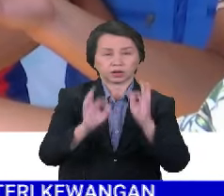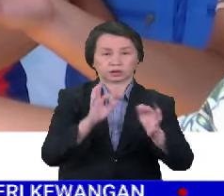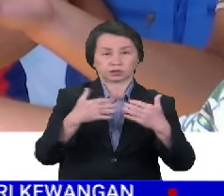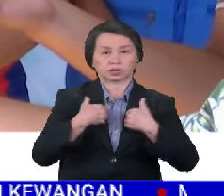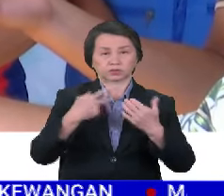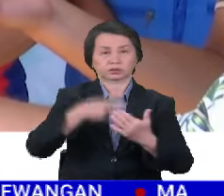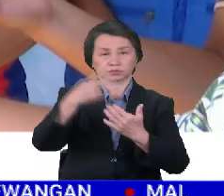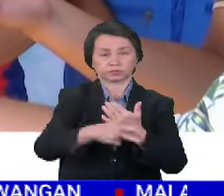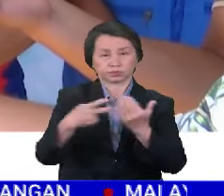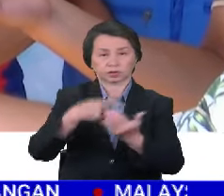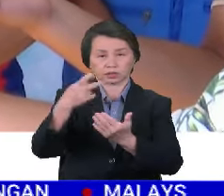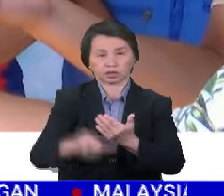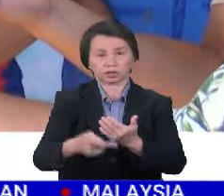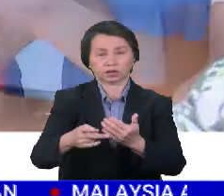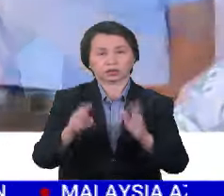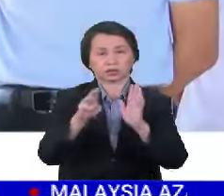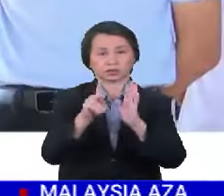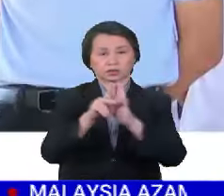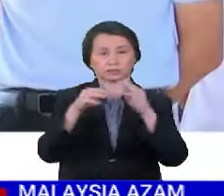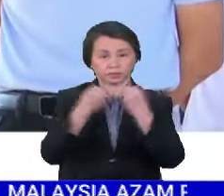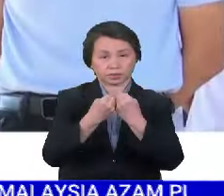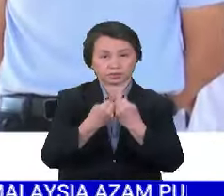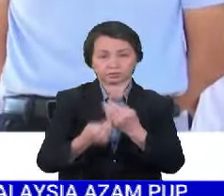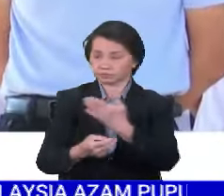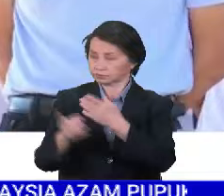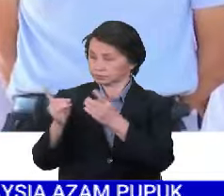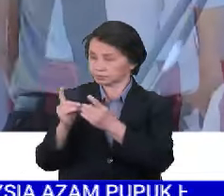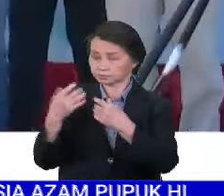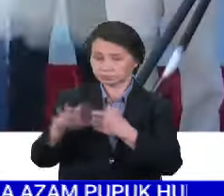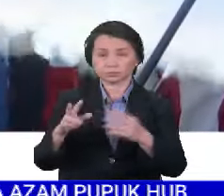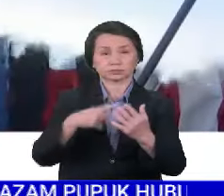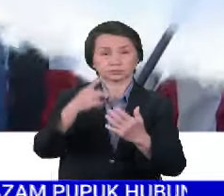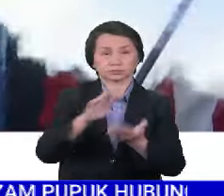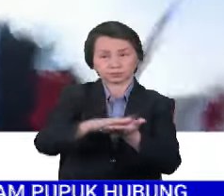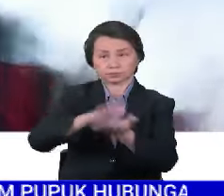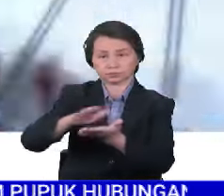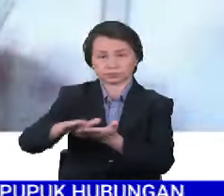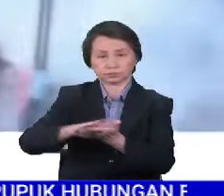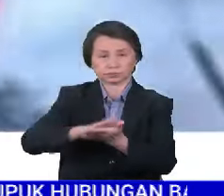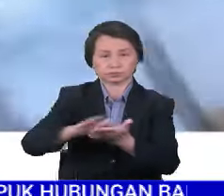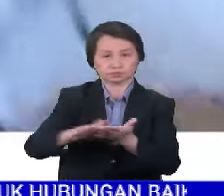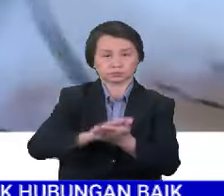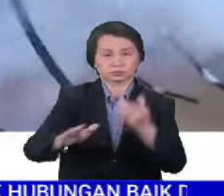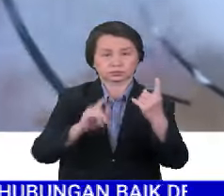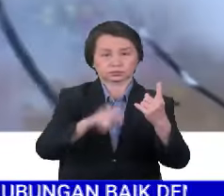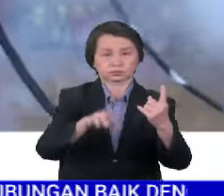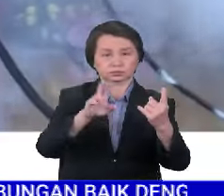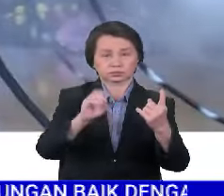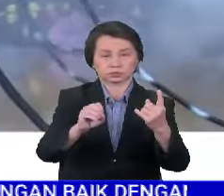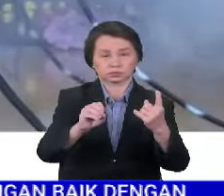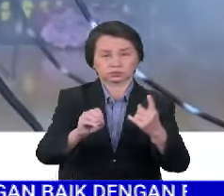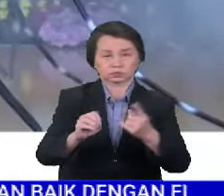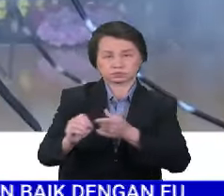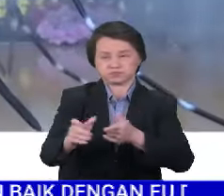program-program bonsai kemasyarakatan di bio ditemui selepas melancarkan program gotong royong Mega 1 Khan kosong